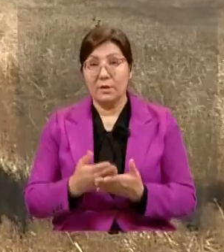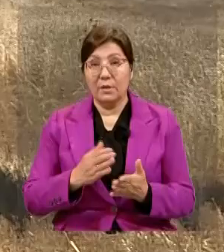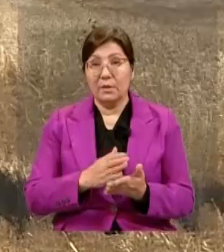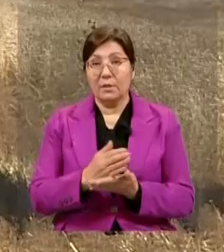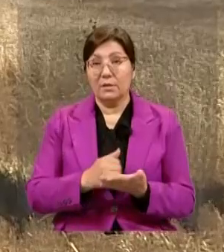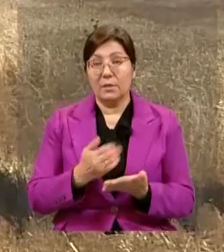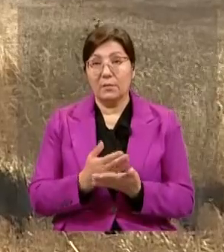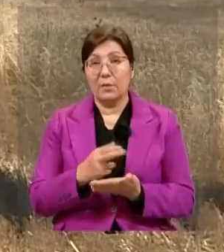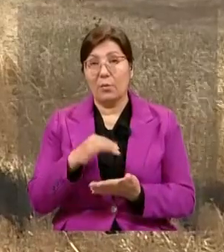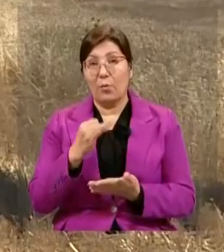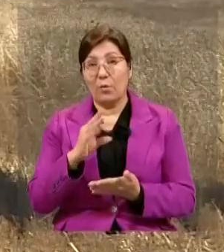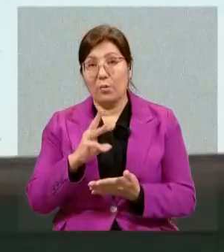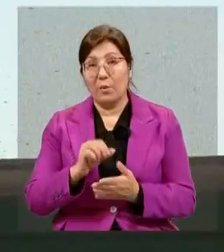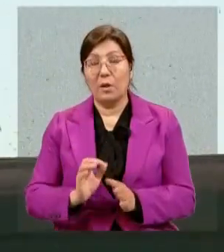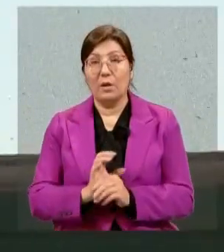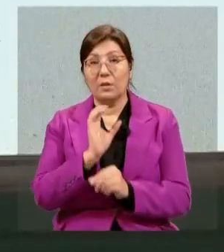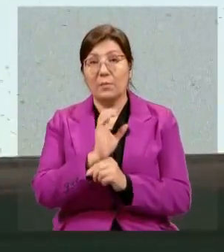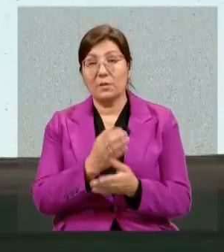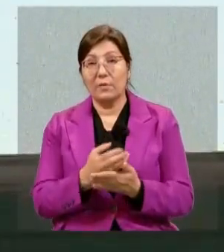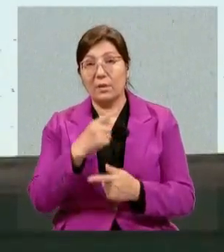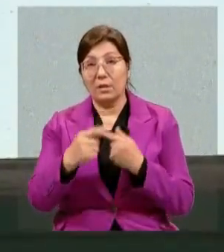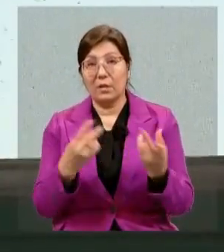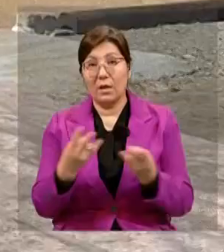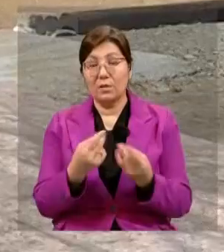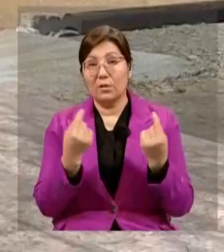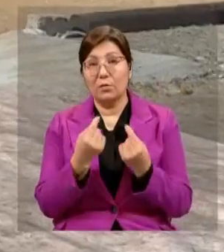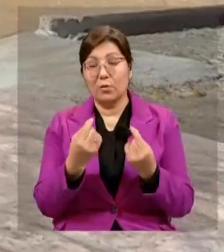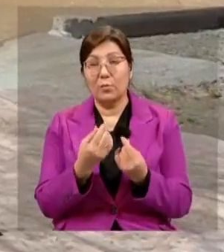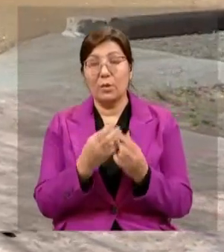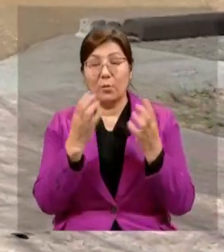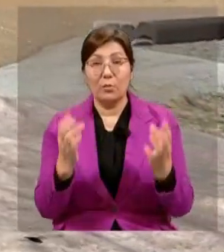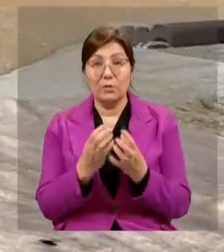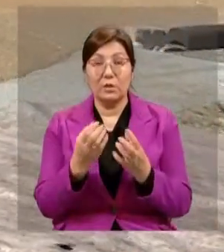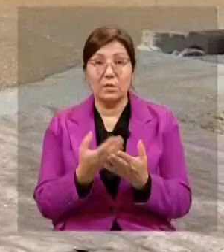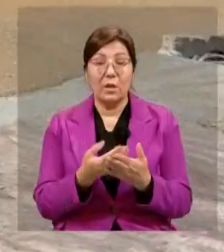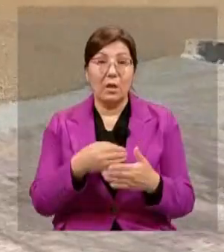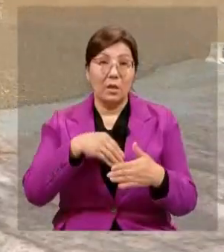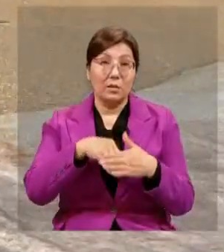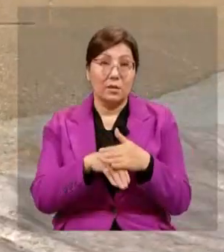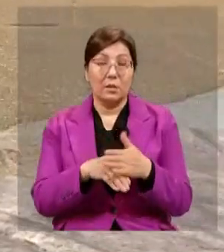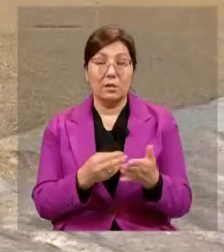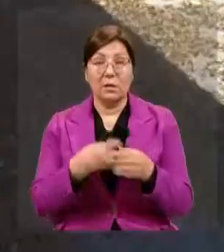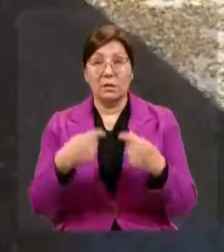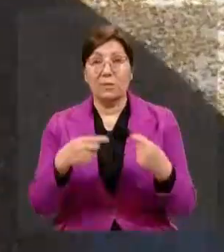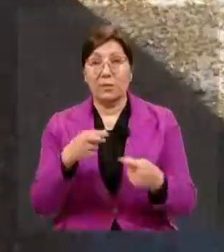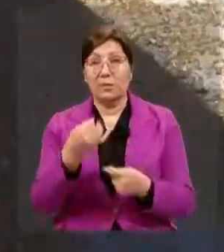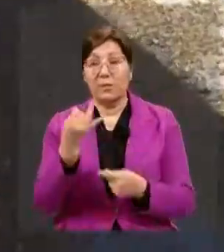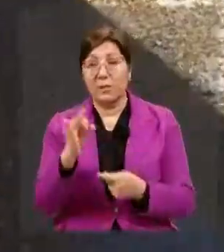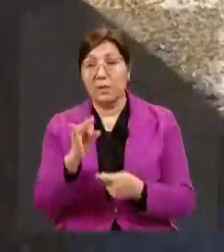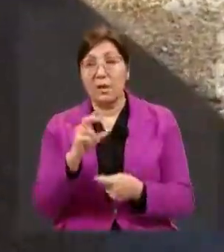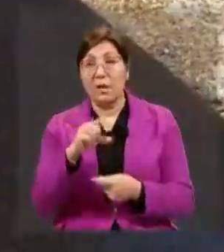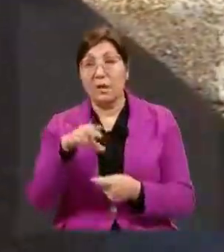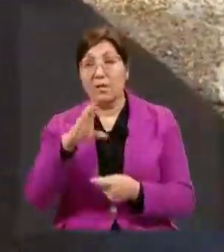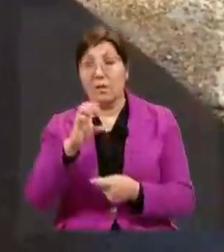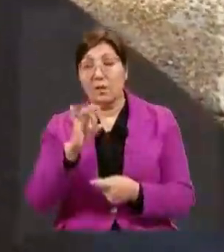Жиналған астық қоймаға жеткізіледі. Алдағы егіс маусымына қажетті тұқым қорда осында сақталады. Ал сатылымға шығарылатын бидай элеваторға